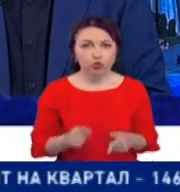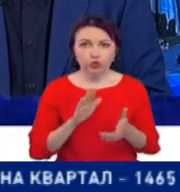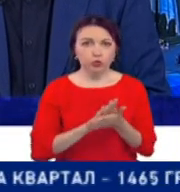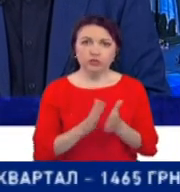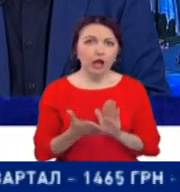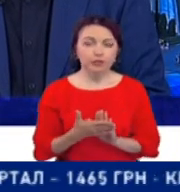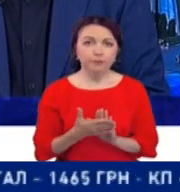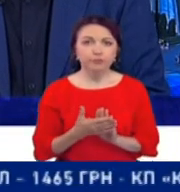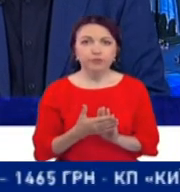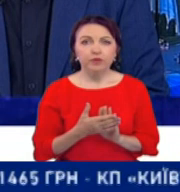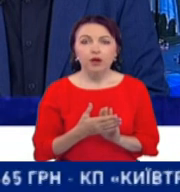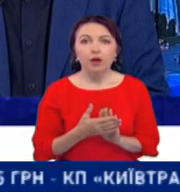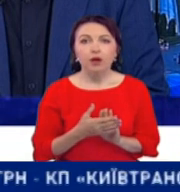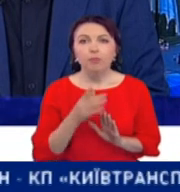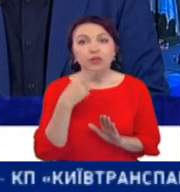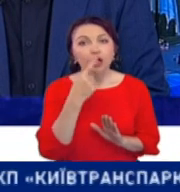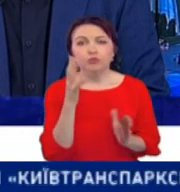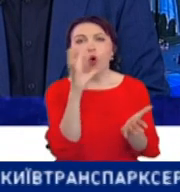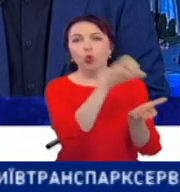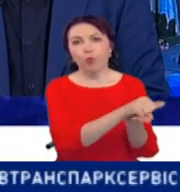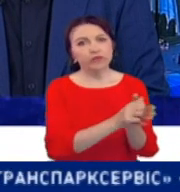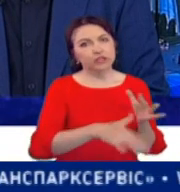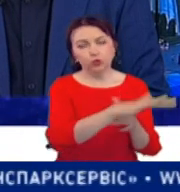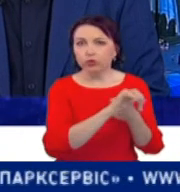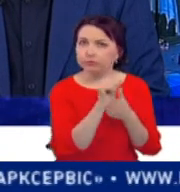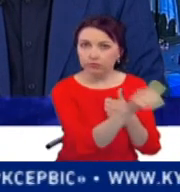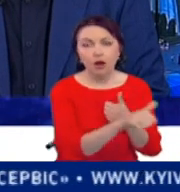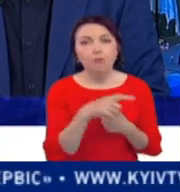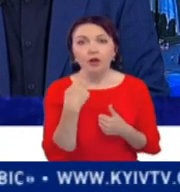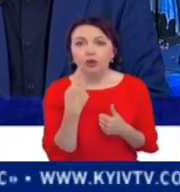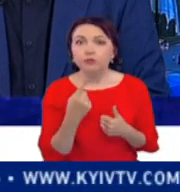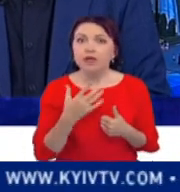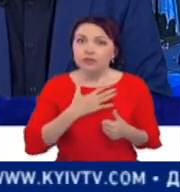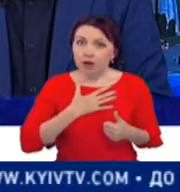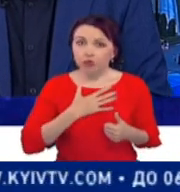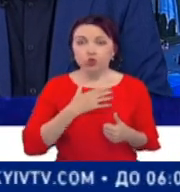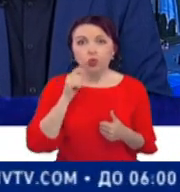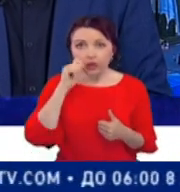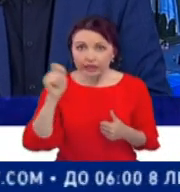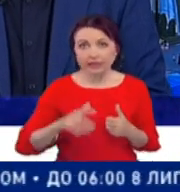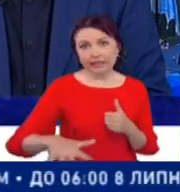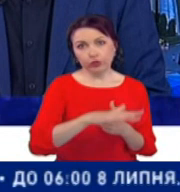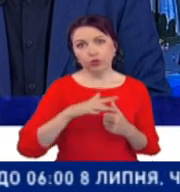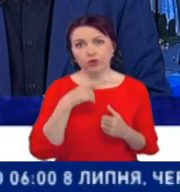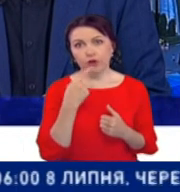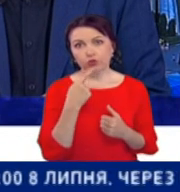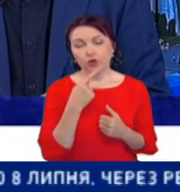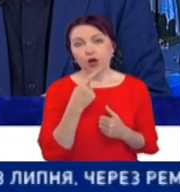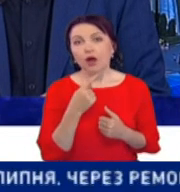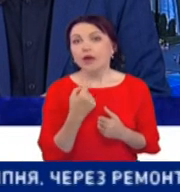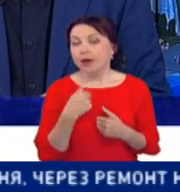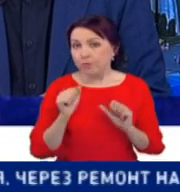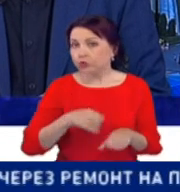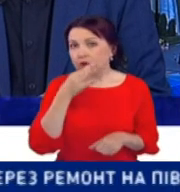кажемо про окуповані території, а ми кажемо, звісно, про ту територію, яка контролюється урядом України. Так, я можу сказати, що